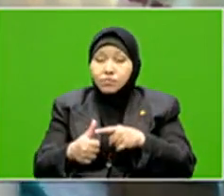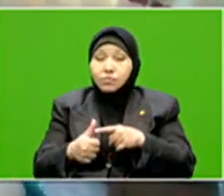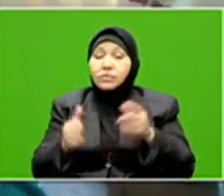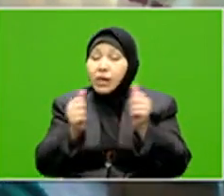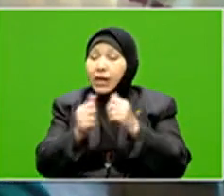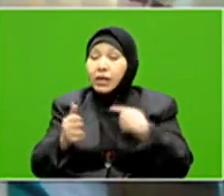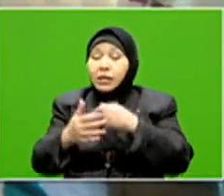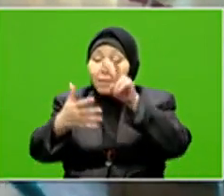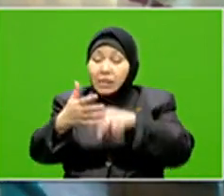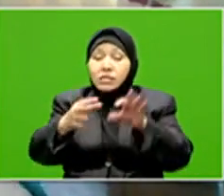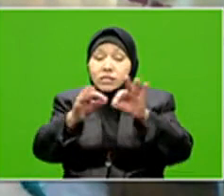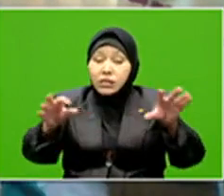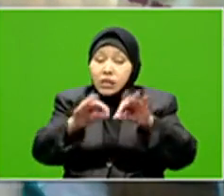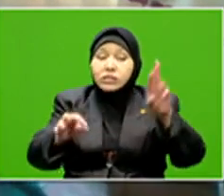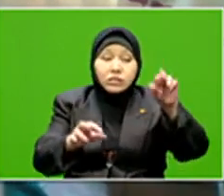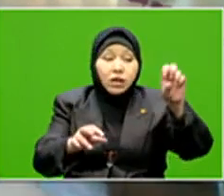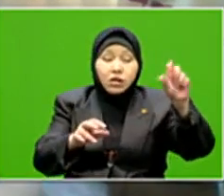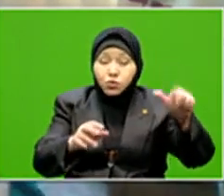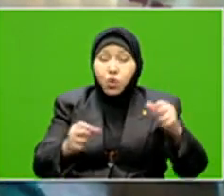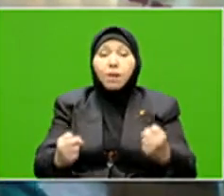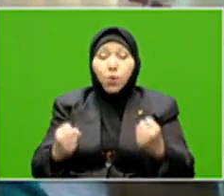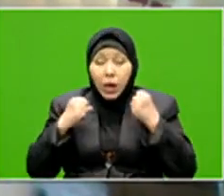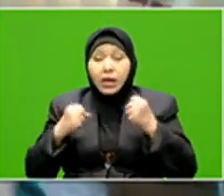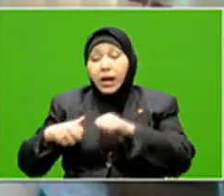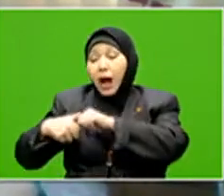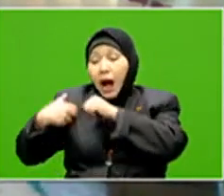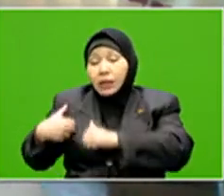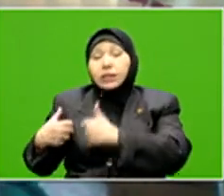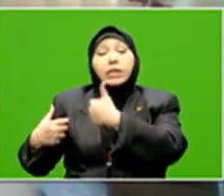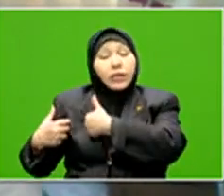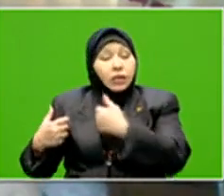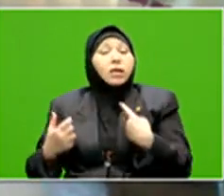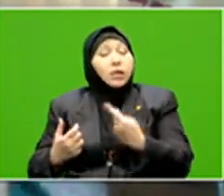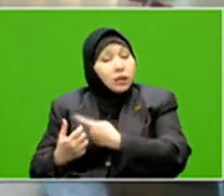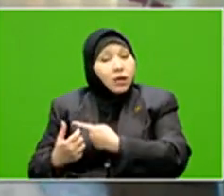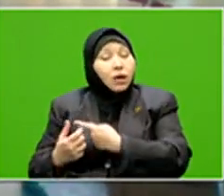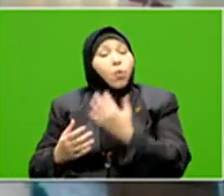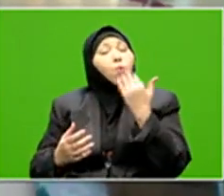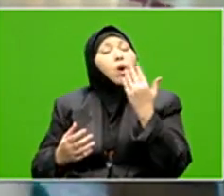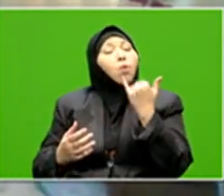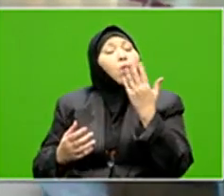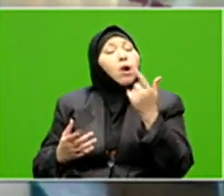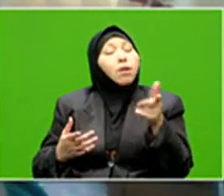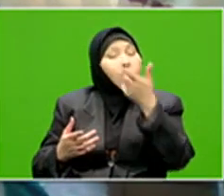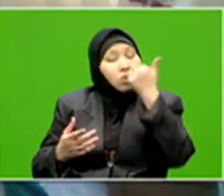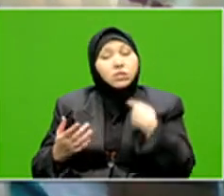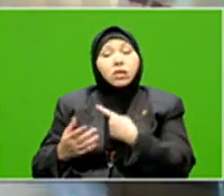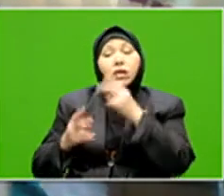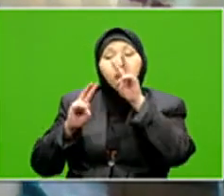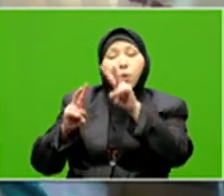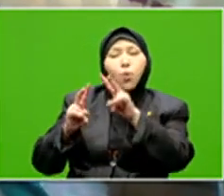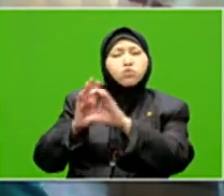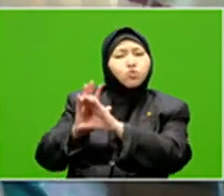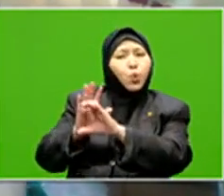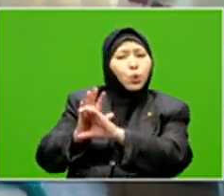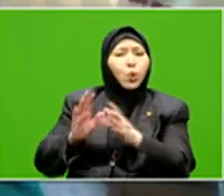kita baca kisah rasul, ianya akan menguatkan hati kita. Kenapa? Sebab bila mana kita melihat contoh teladan